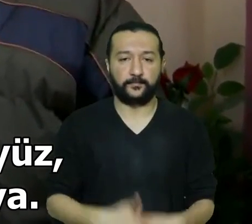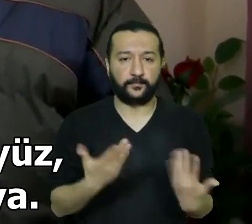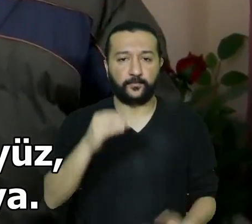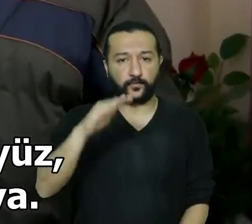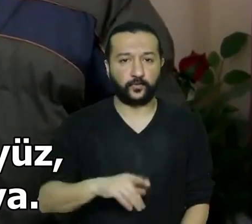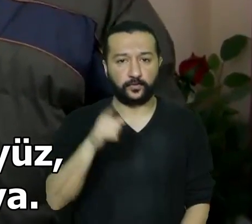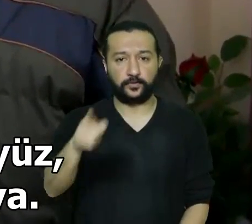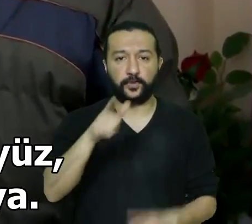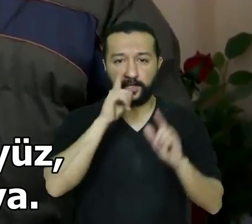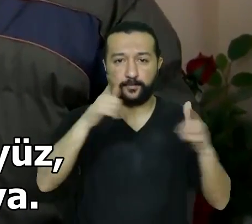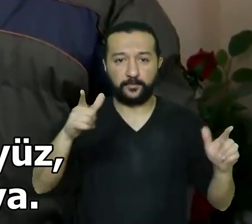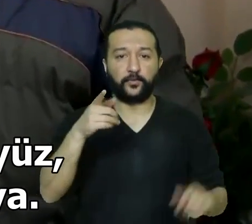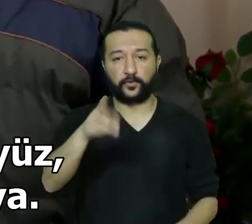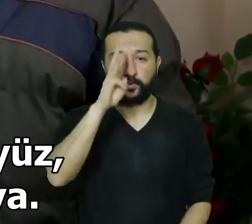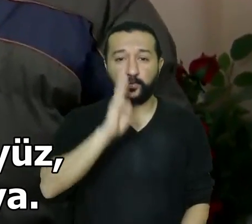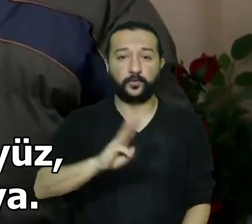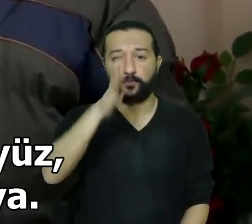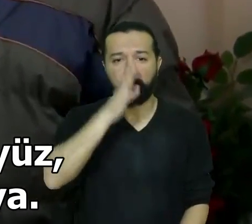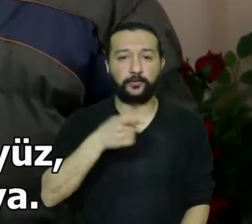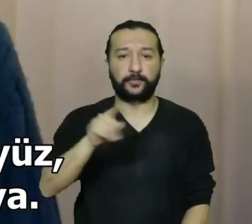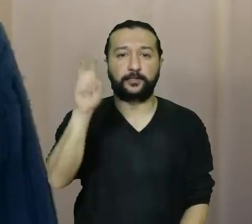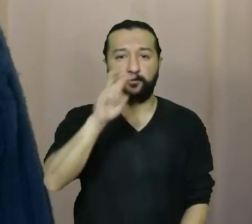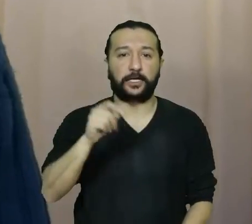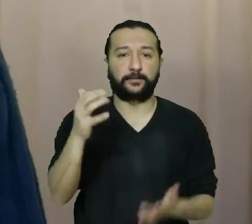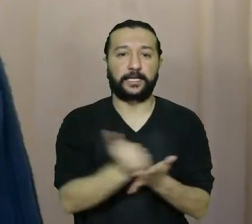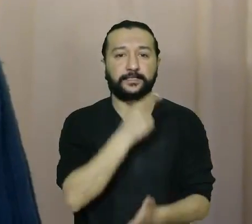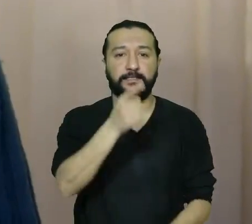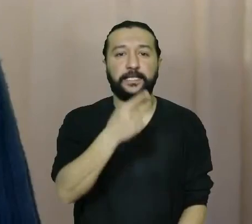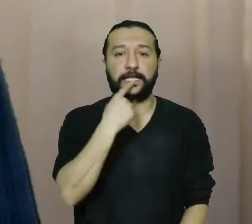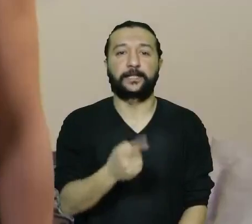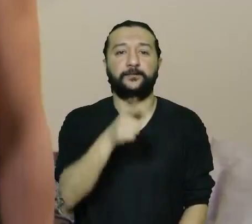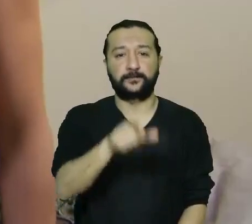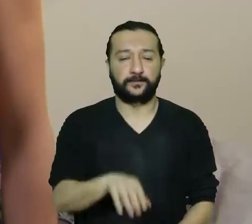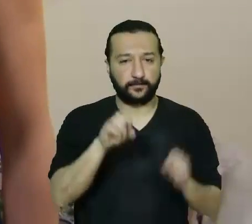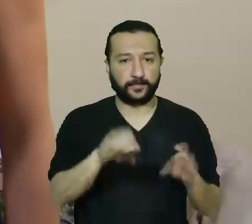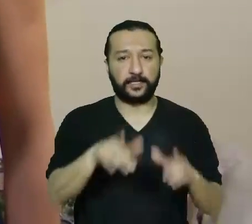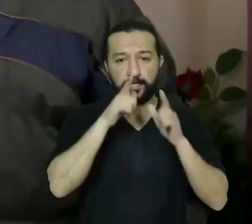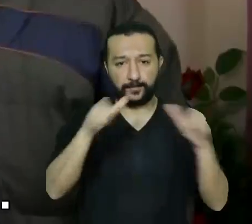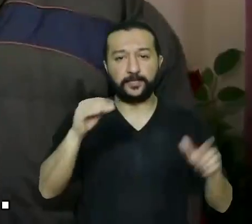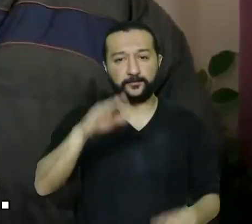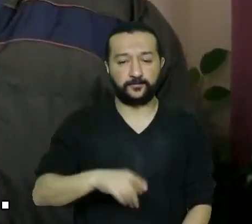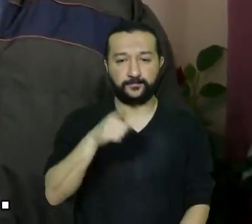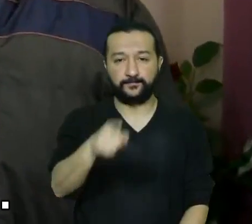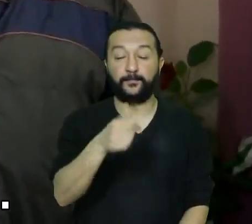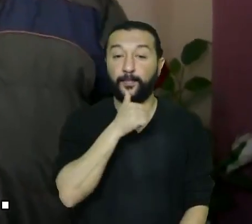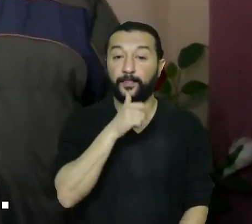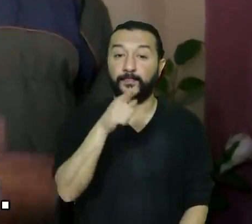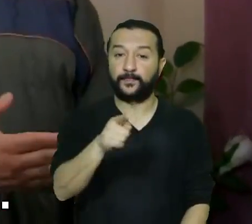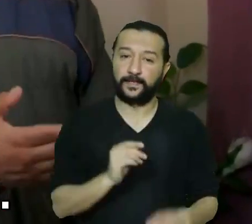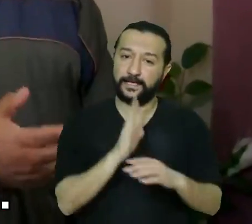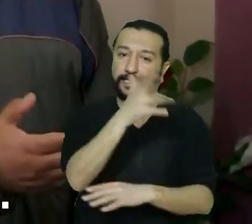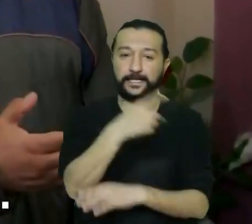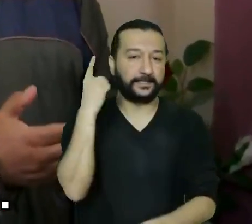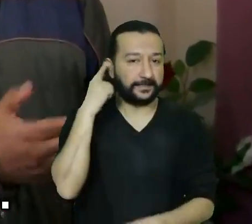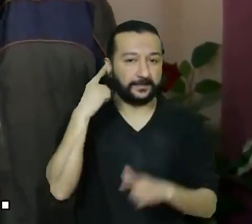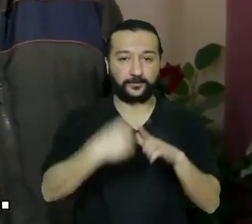bu çocuk bu bağırmayla 300-500 bin dolar kazandı ya. Sen ne diyorsun? Bırak bağırsın bu çocuk da ya. Efendim geleceğin